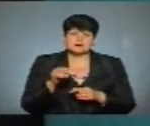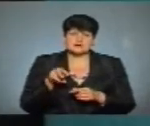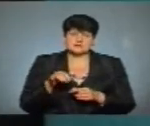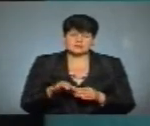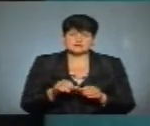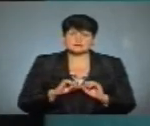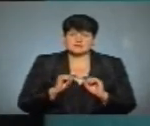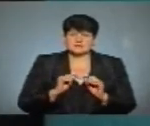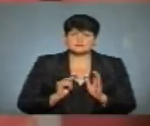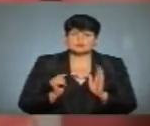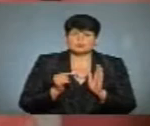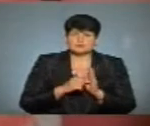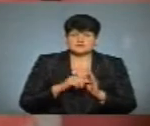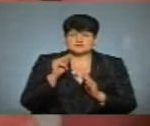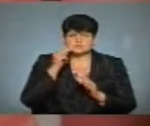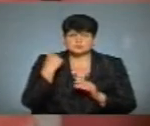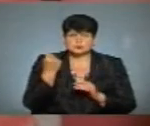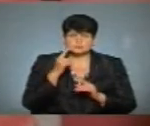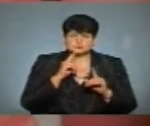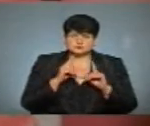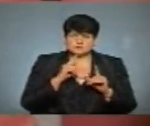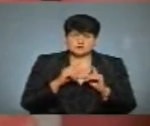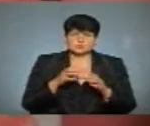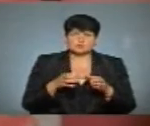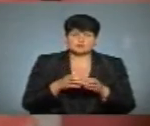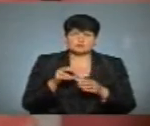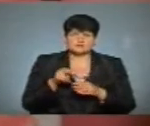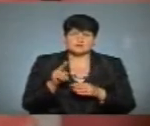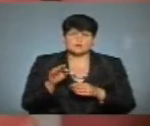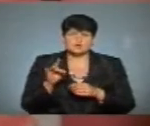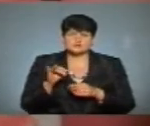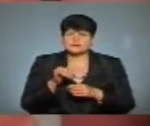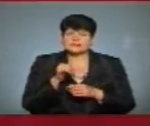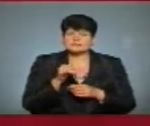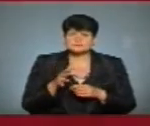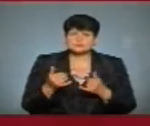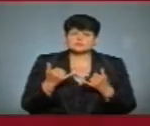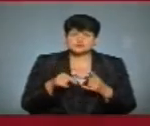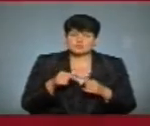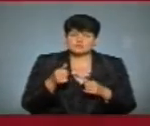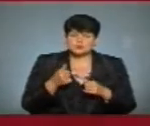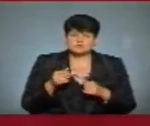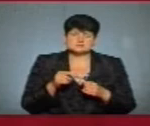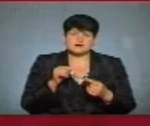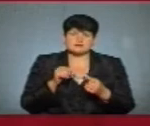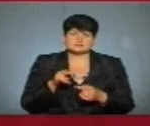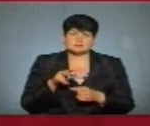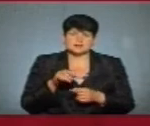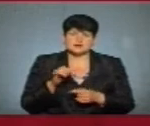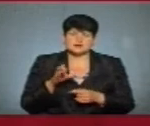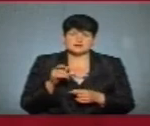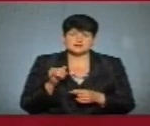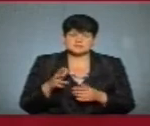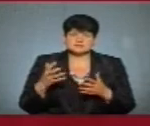намагався потрапити до Чернігівської облради від блоку Петра Порошенка, однак не зміг. Цього року антиплагіатна ініціатива